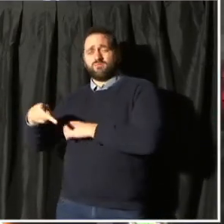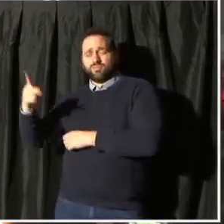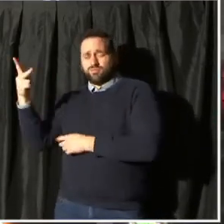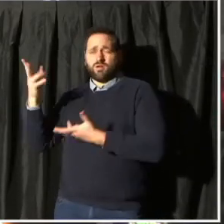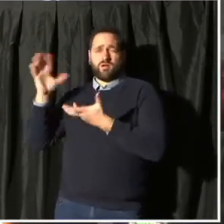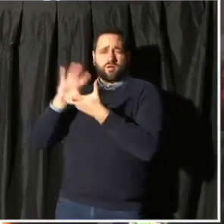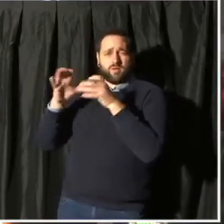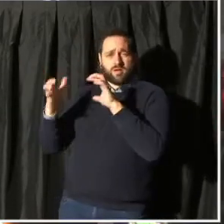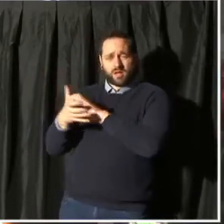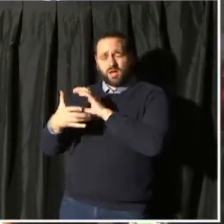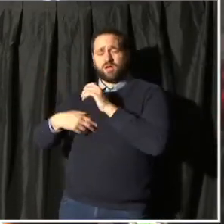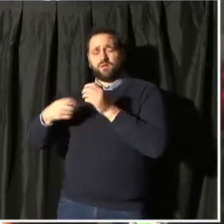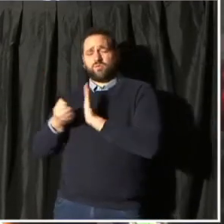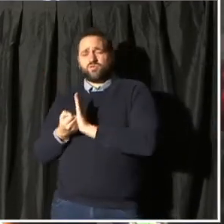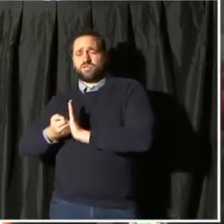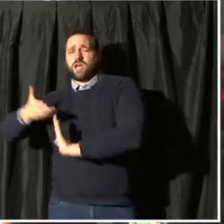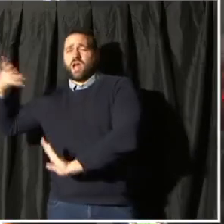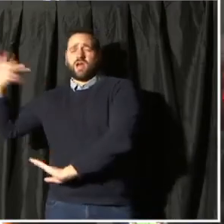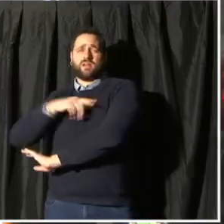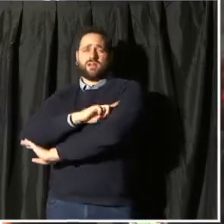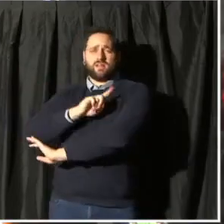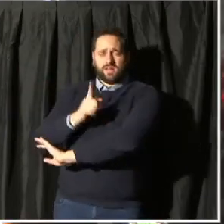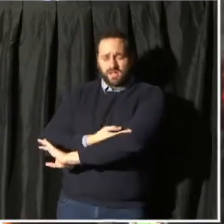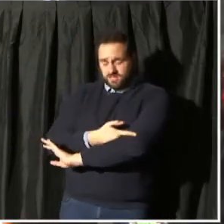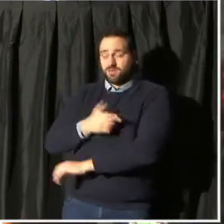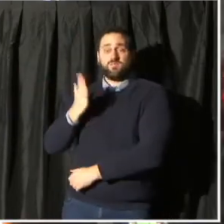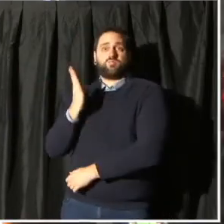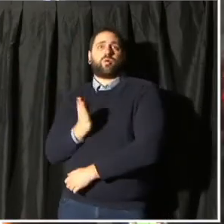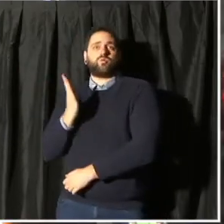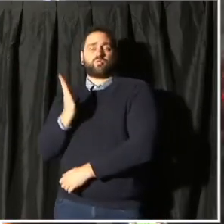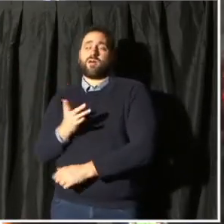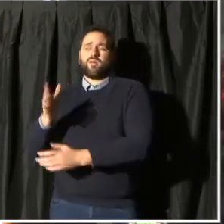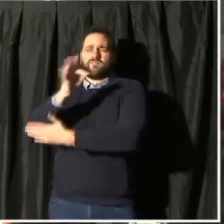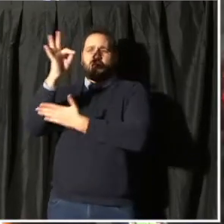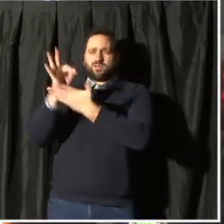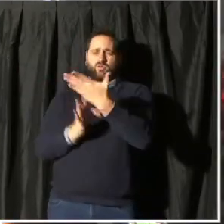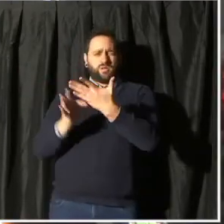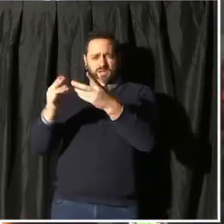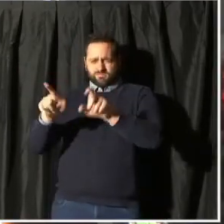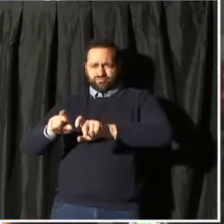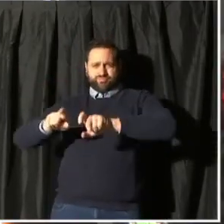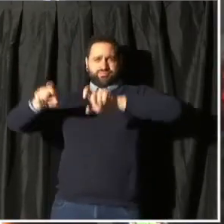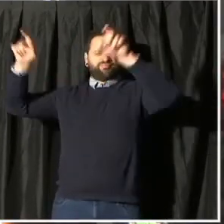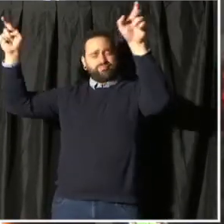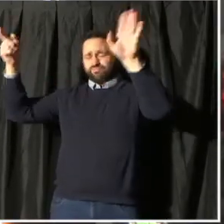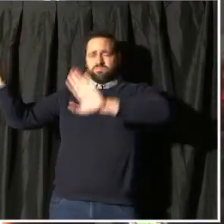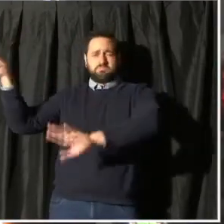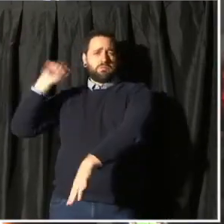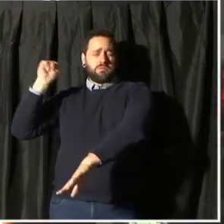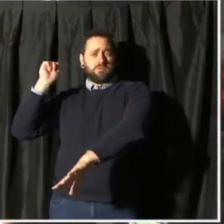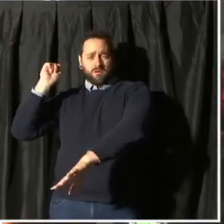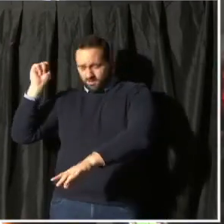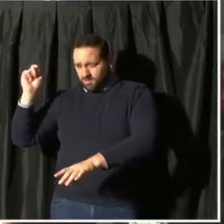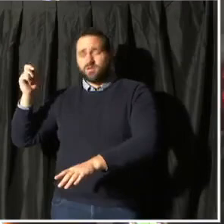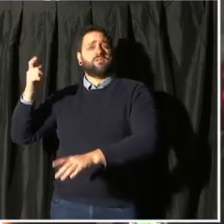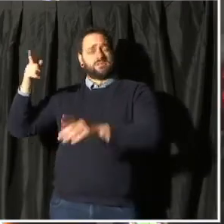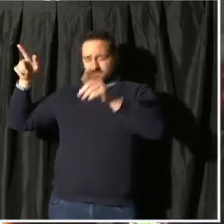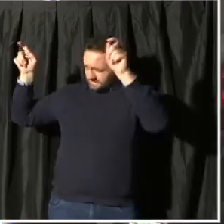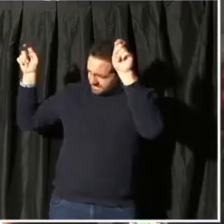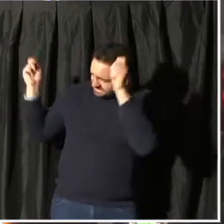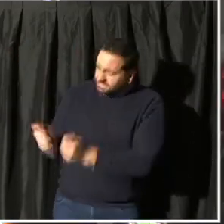besoin d'y accéder et surtout de retrouver des factures moins cher donc produisant de l'électricité de l'énergie